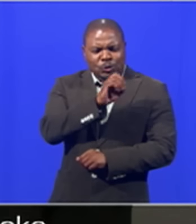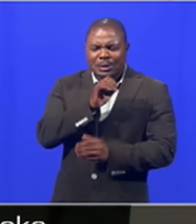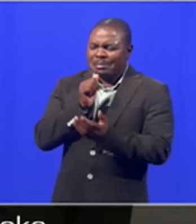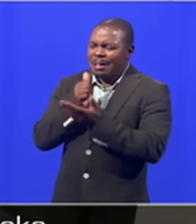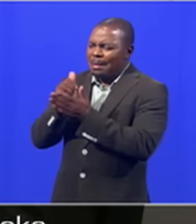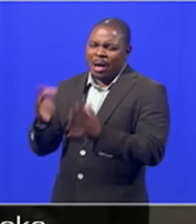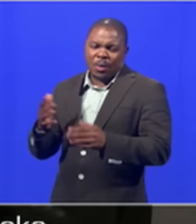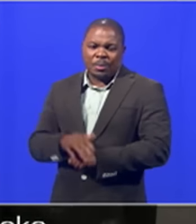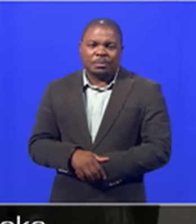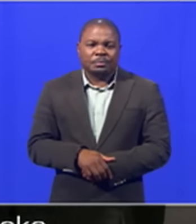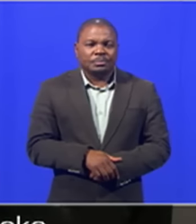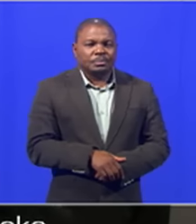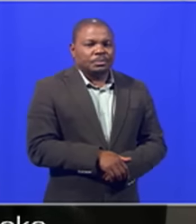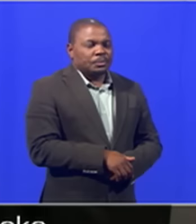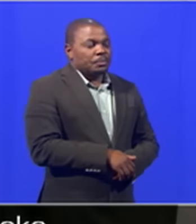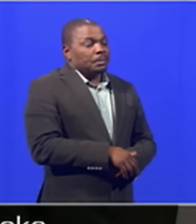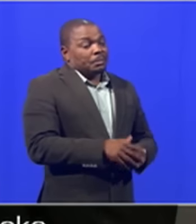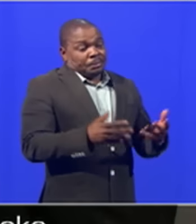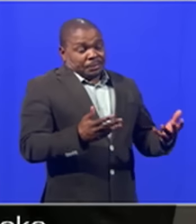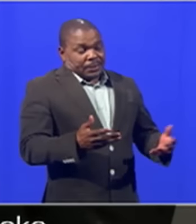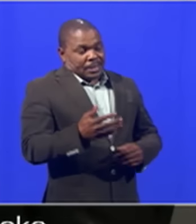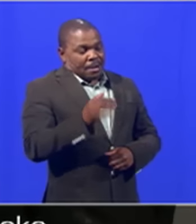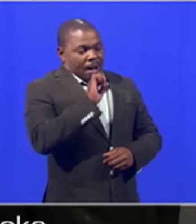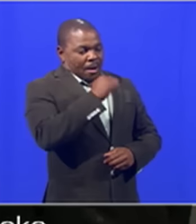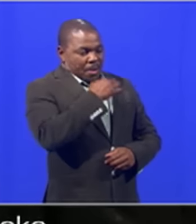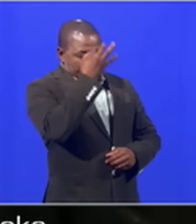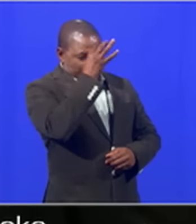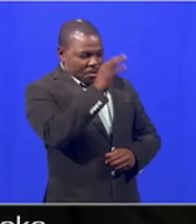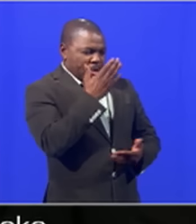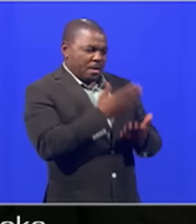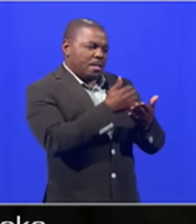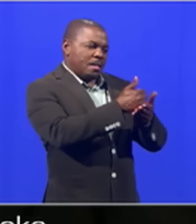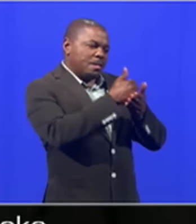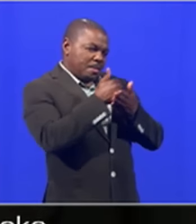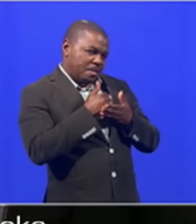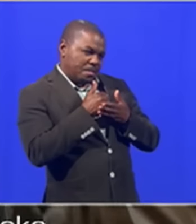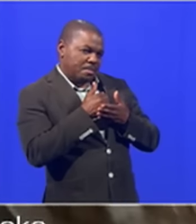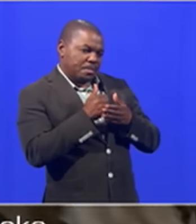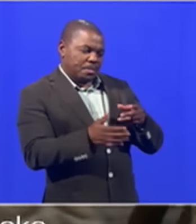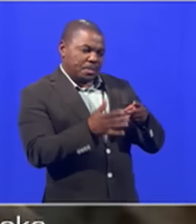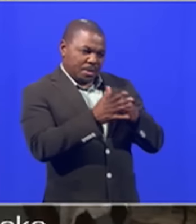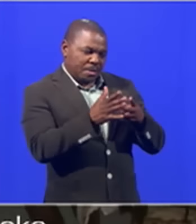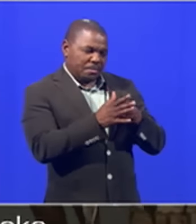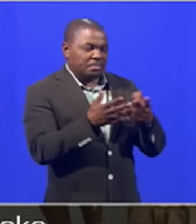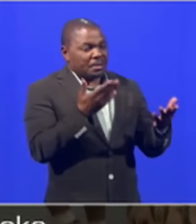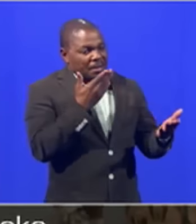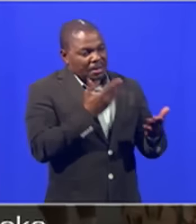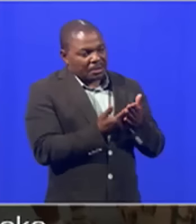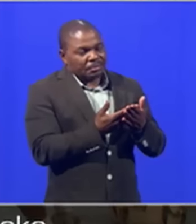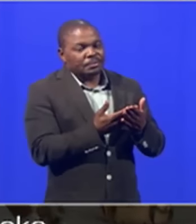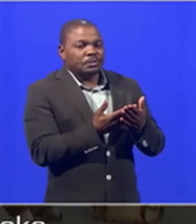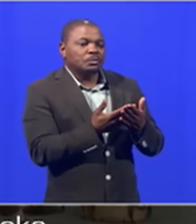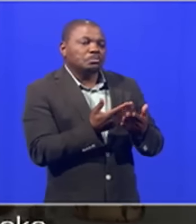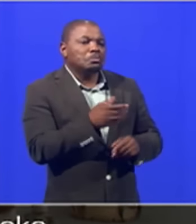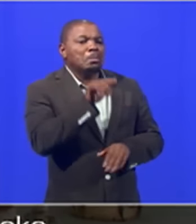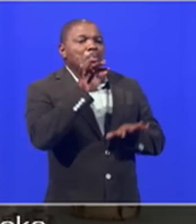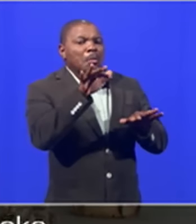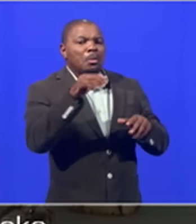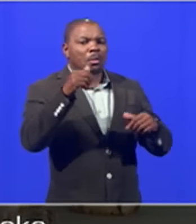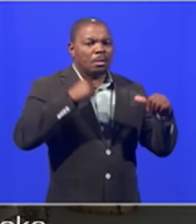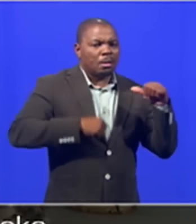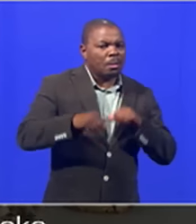eno. Ke gore mmuso wa rona o kgona gore thusa gongwe o kgona go ela tlhoko